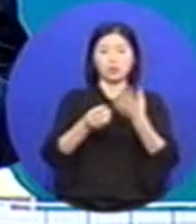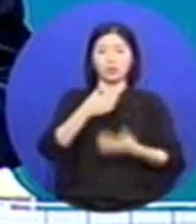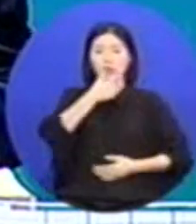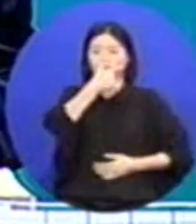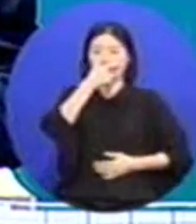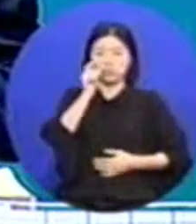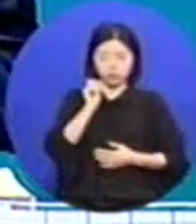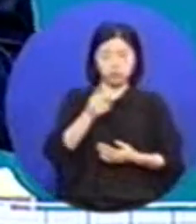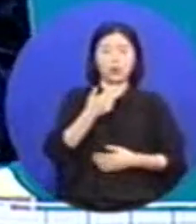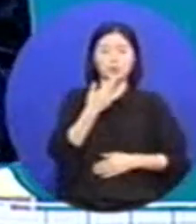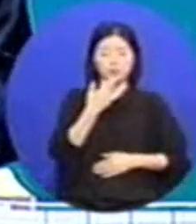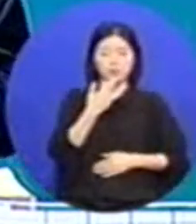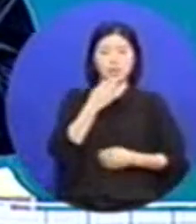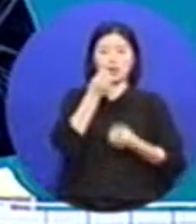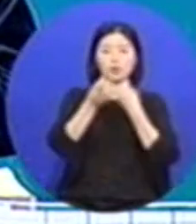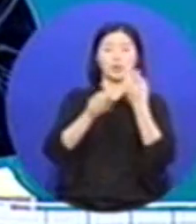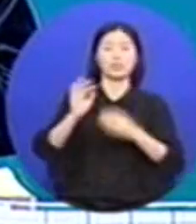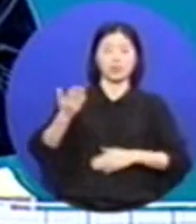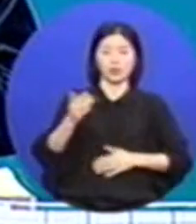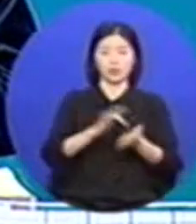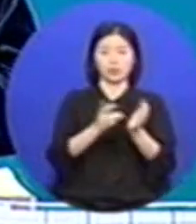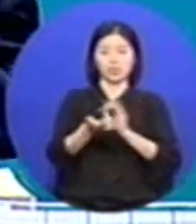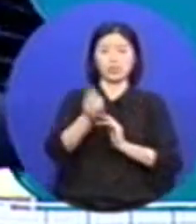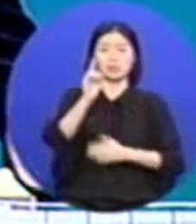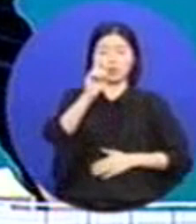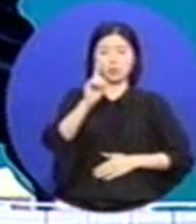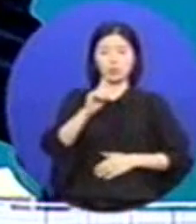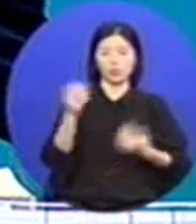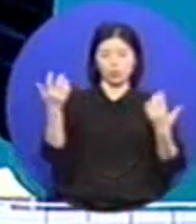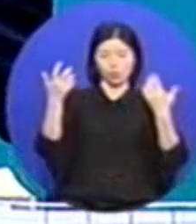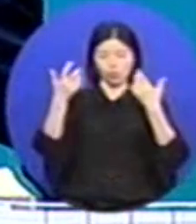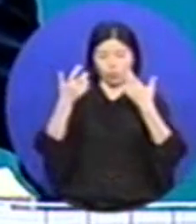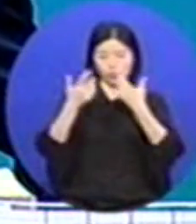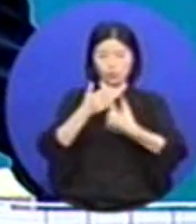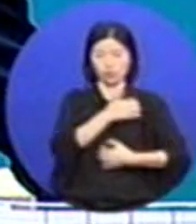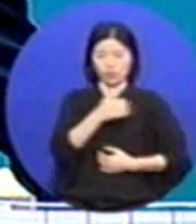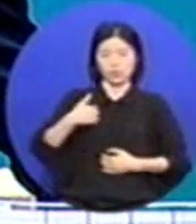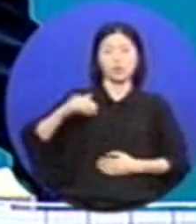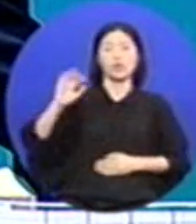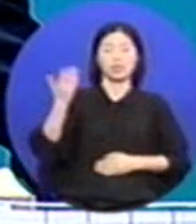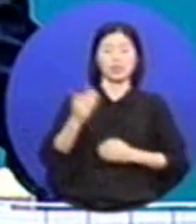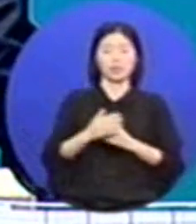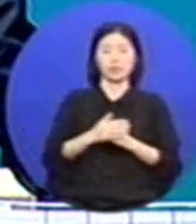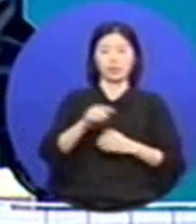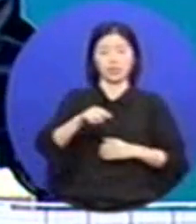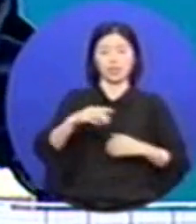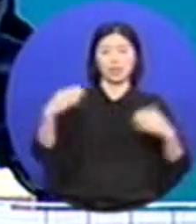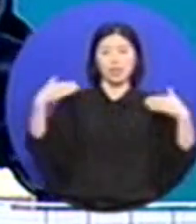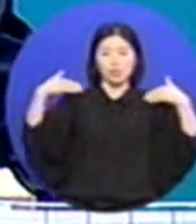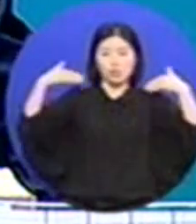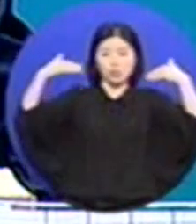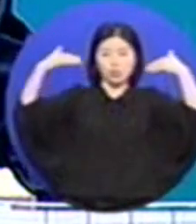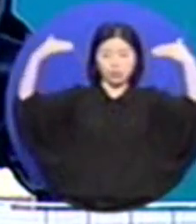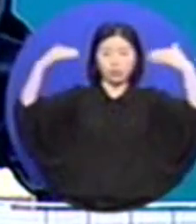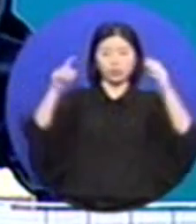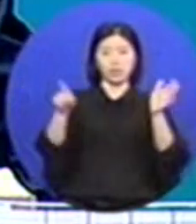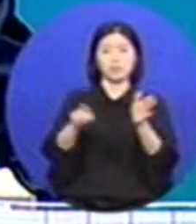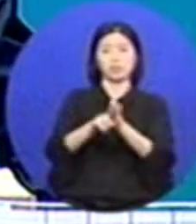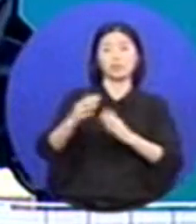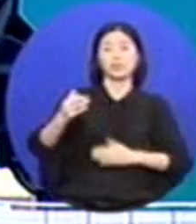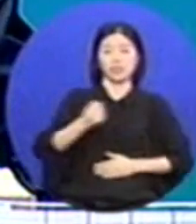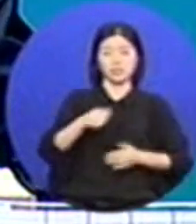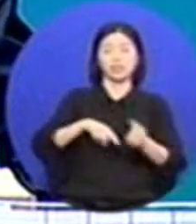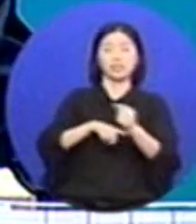예수님으로 인하여 완전히 만족하게 되요 이것이 성숙한 믿음을 가졌다는 뜻입니다